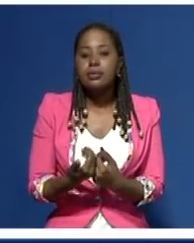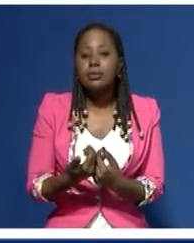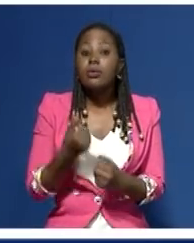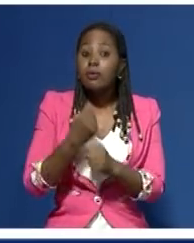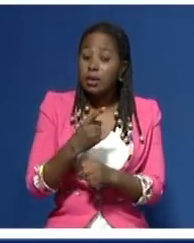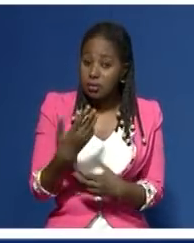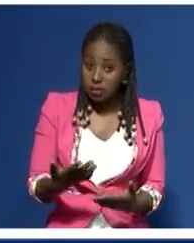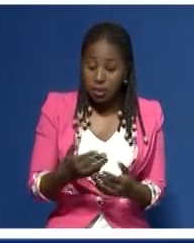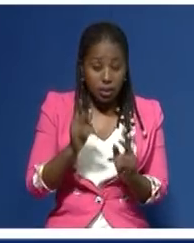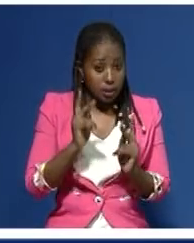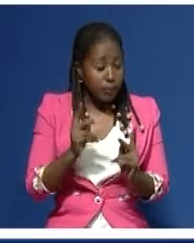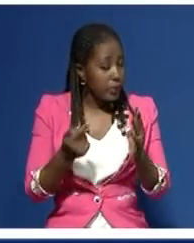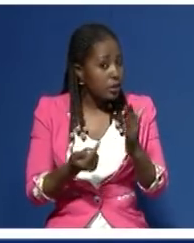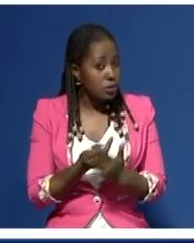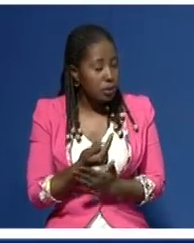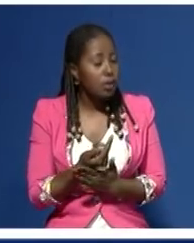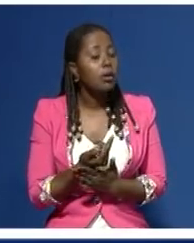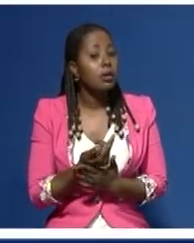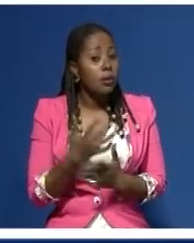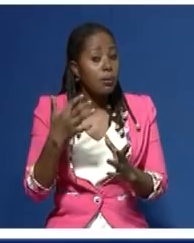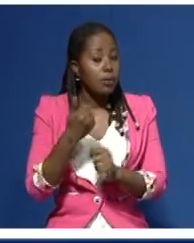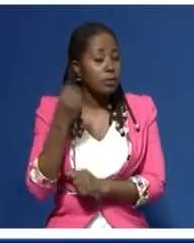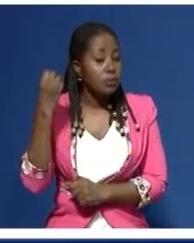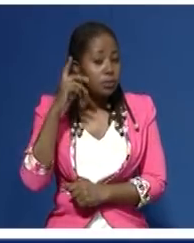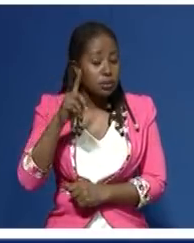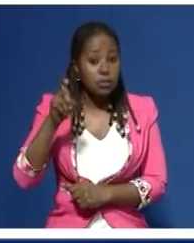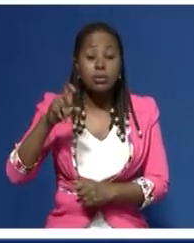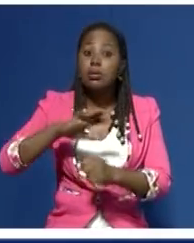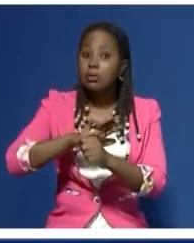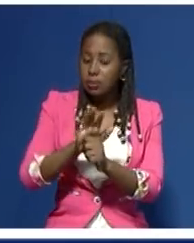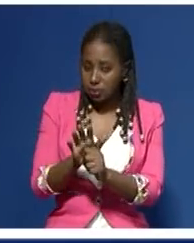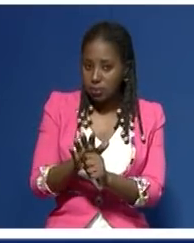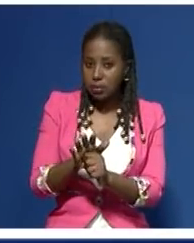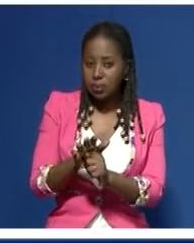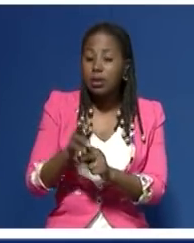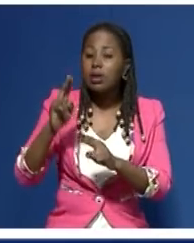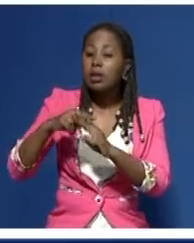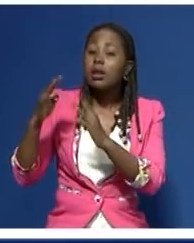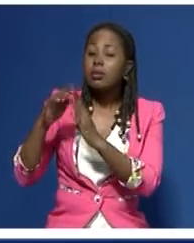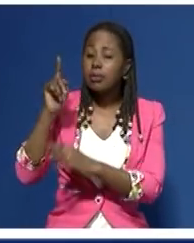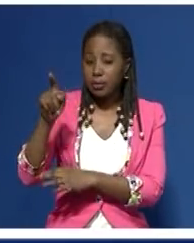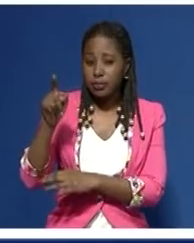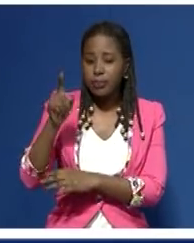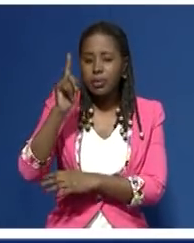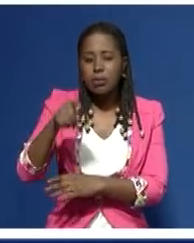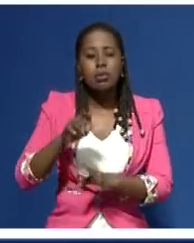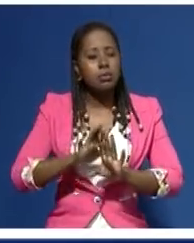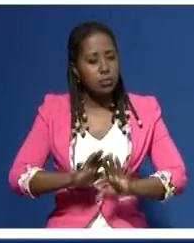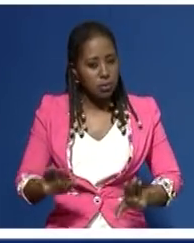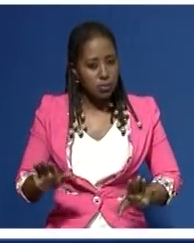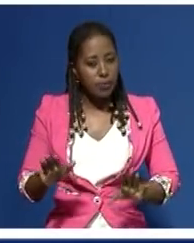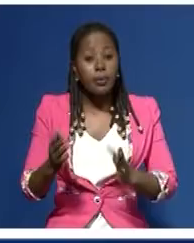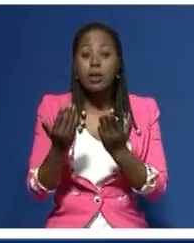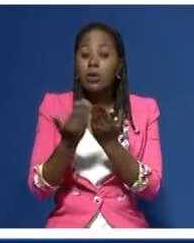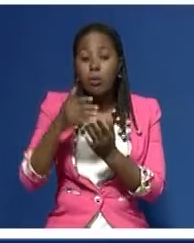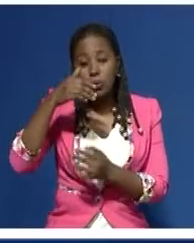Ufanye nini sasa endapo itatokea umeambukizwa virusi vya korona? Kaa nyumbani, kuwa mtulivu,